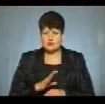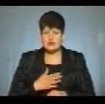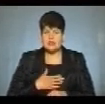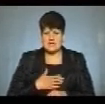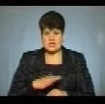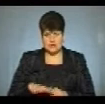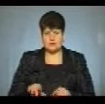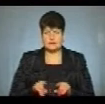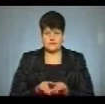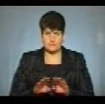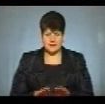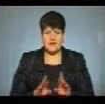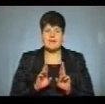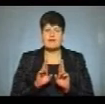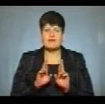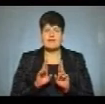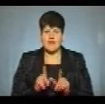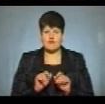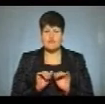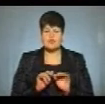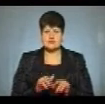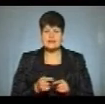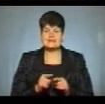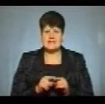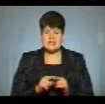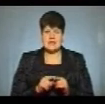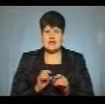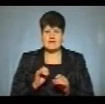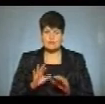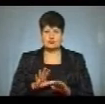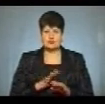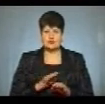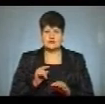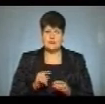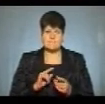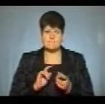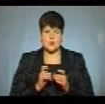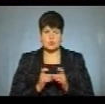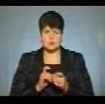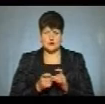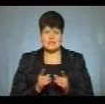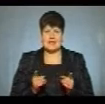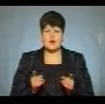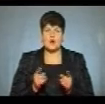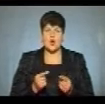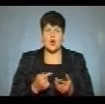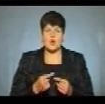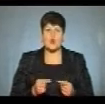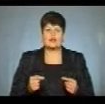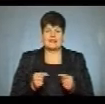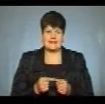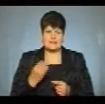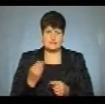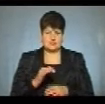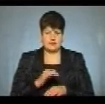території. І як в процесі цієї евакуації відбувалося те протиборство на конкретних історичних фактах. Олег